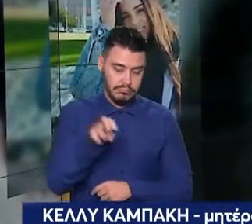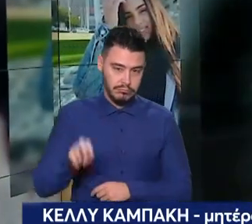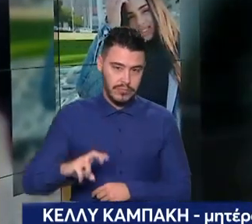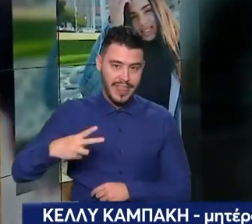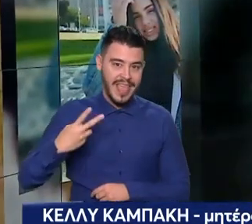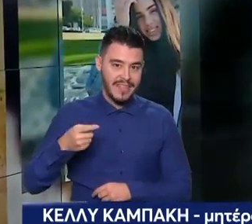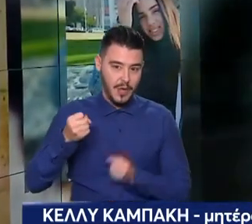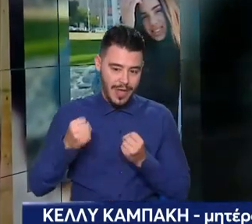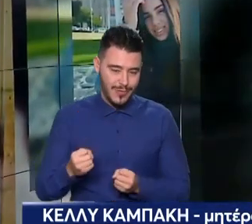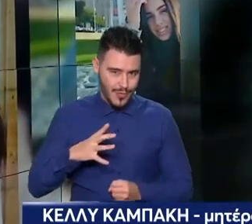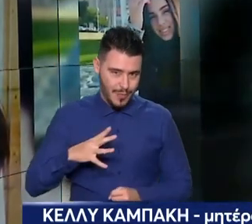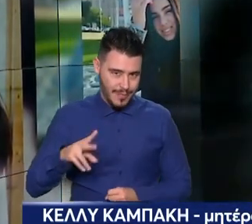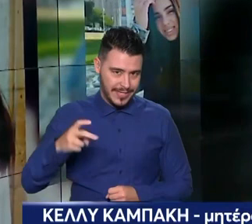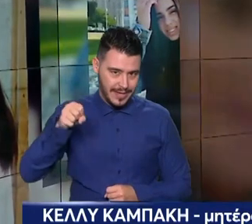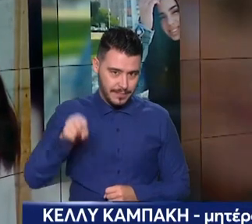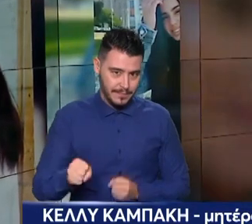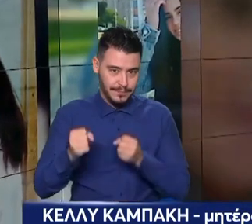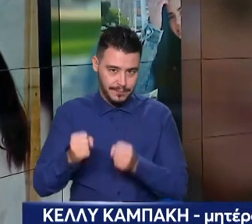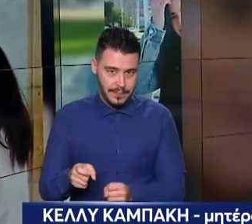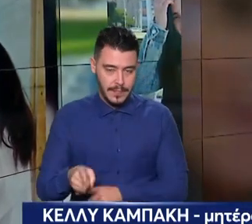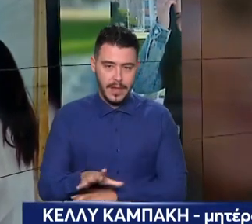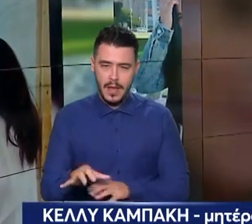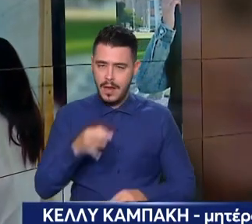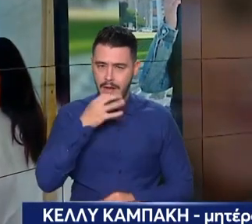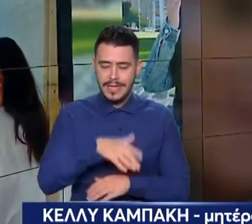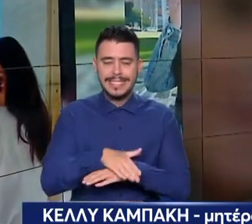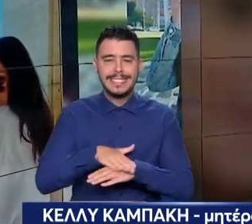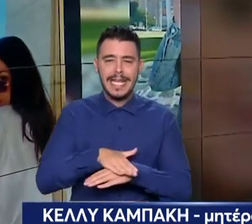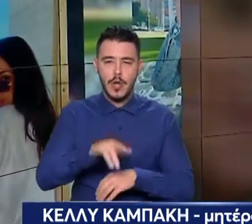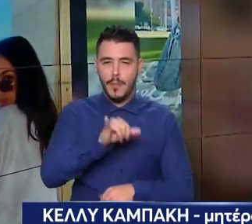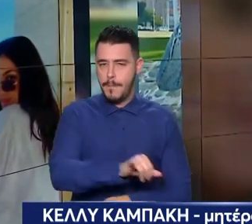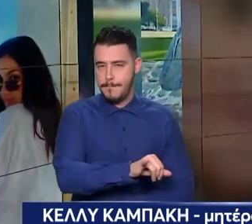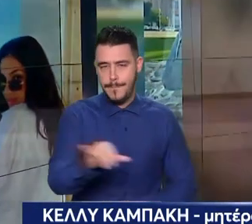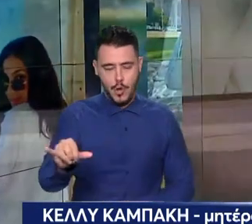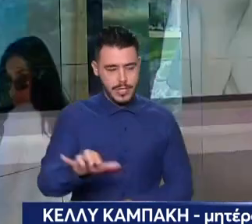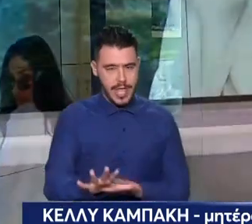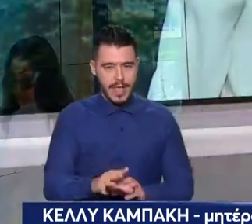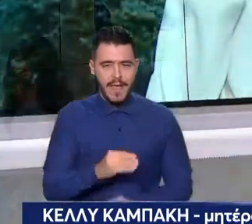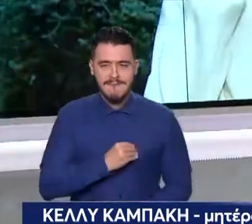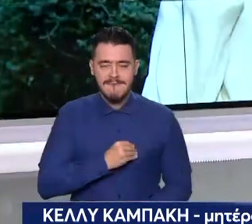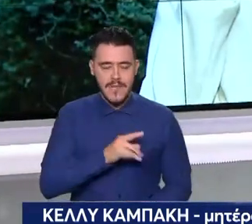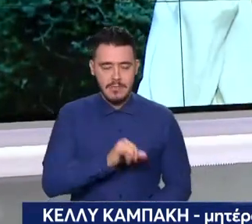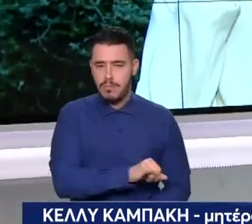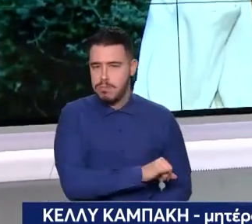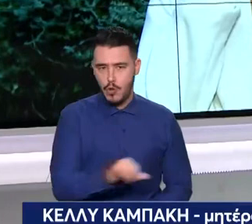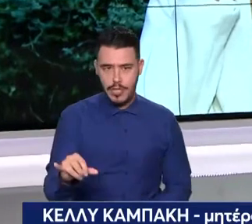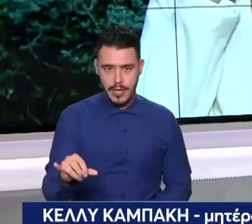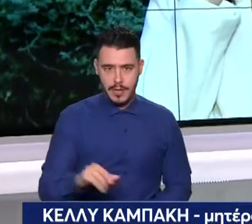ένα συγγνώμη, δεν είπε ποτέ ούτε καν ότι λυπάται για αυτό που έγινε. Όταν ερωτήθηκε από την